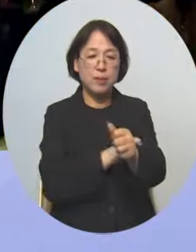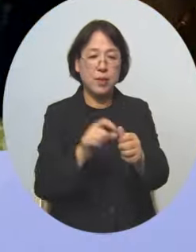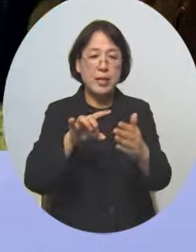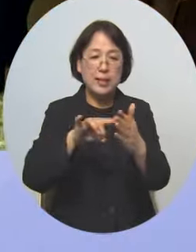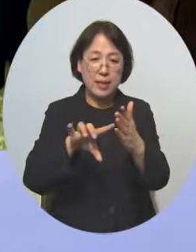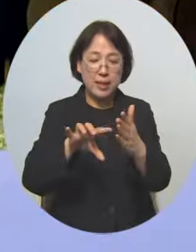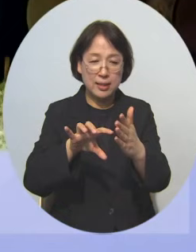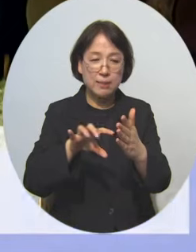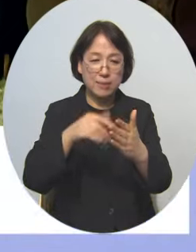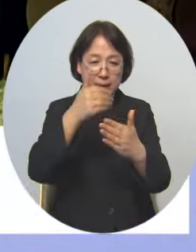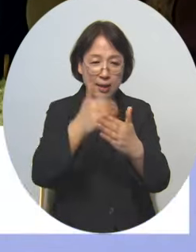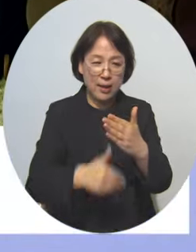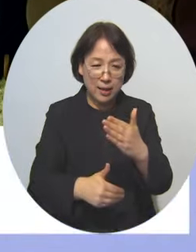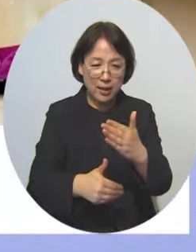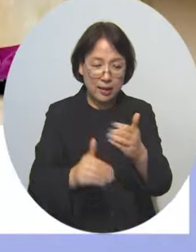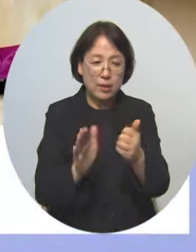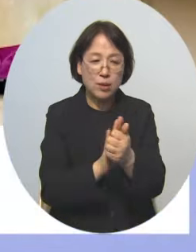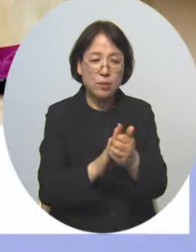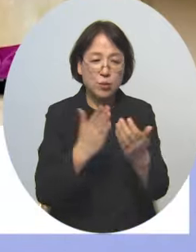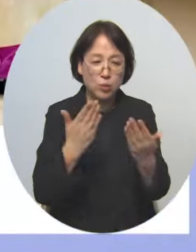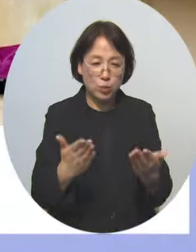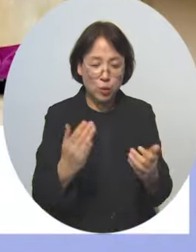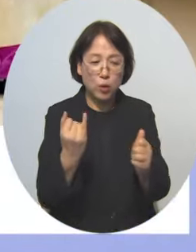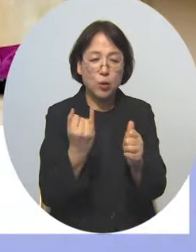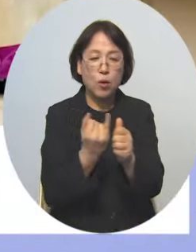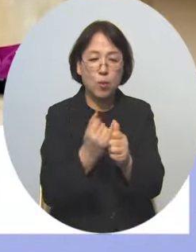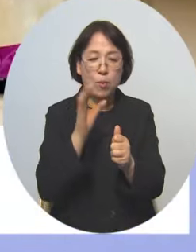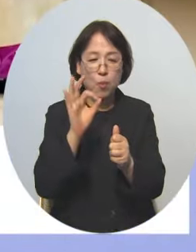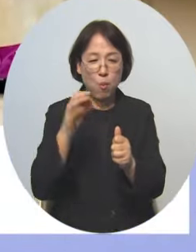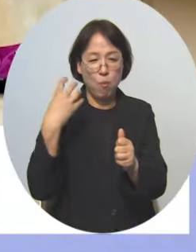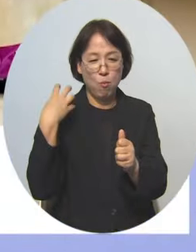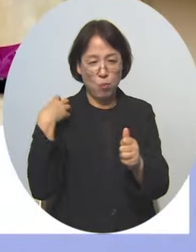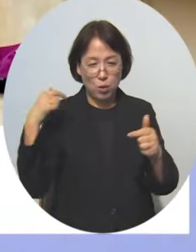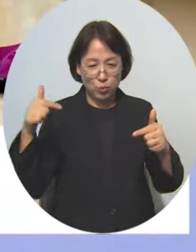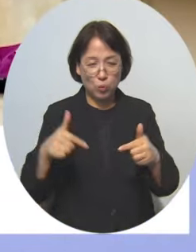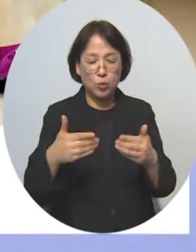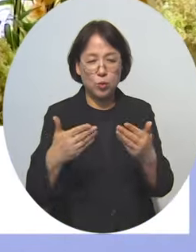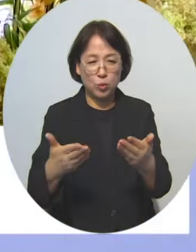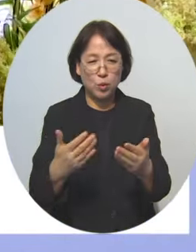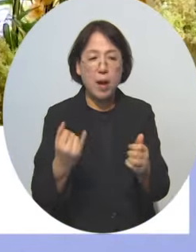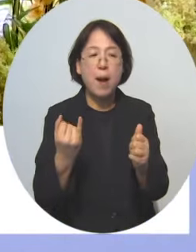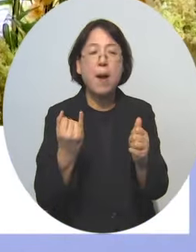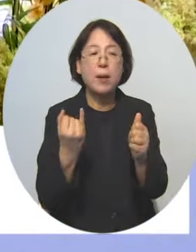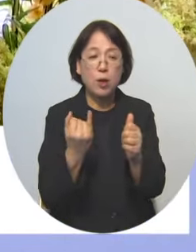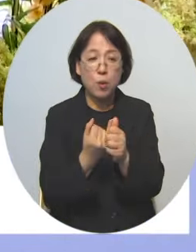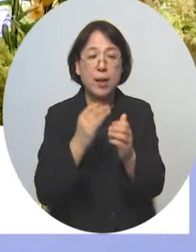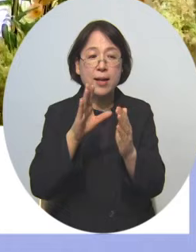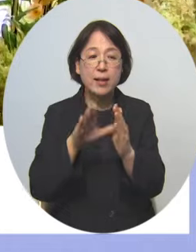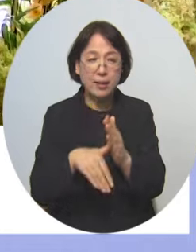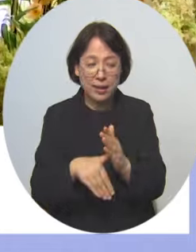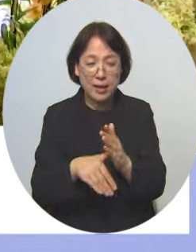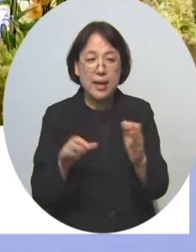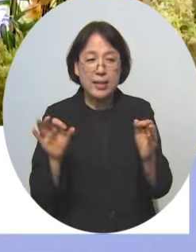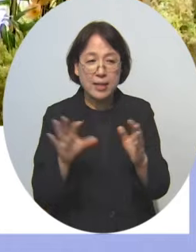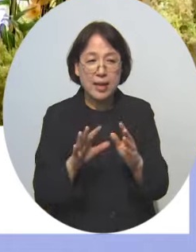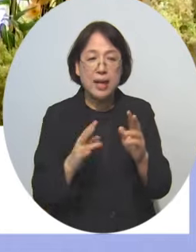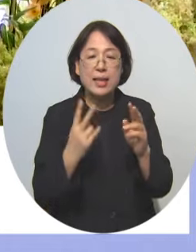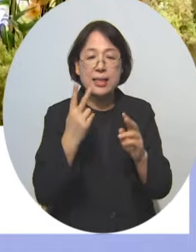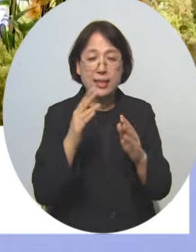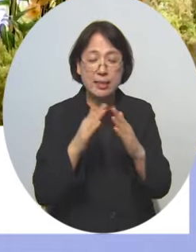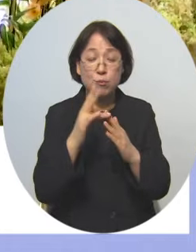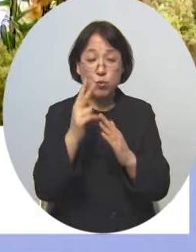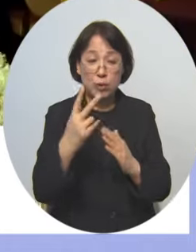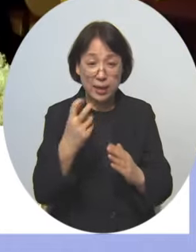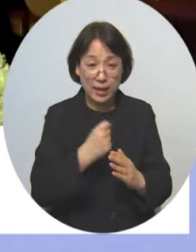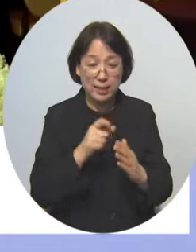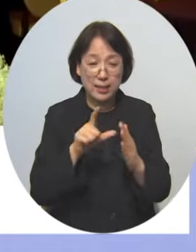공제를 신설해 결혼에 따른 비용 부담을 덜어줄 계획입니다. 또 혼인에 따른 일시적 2주택 보유 시 양도소득세와